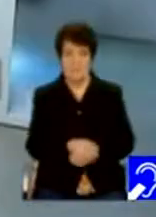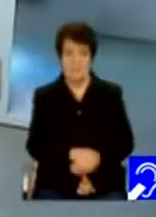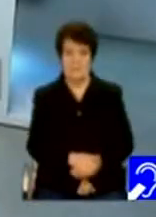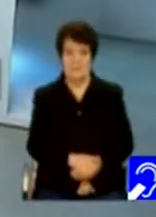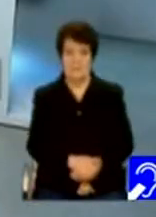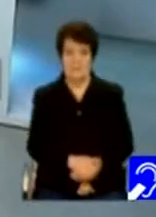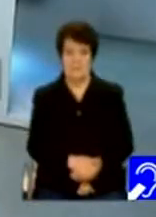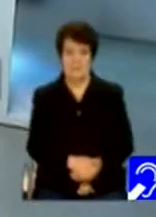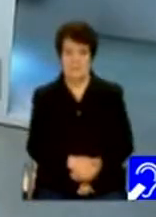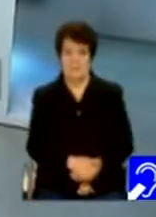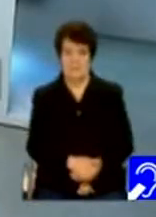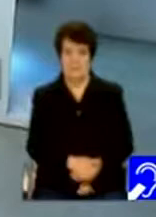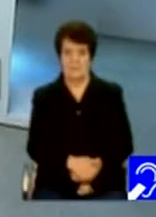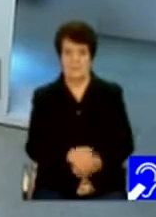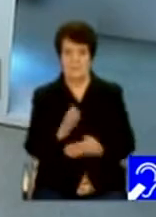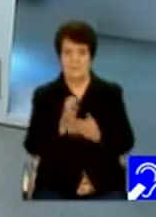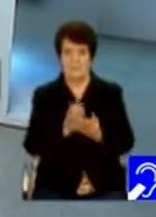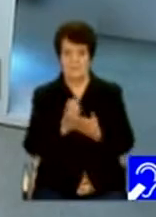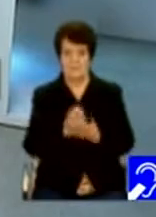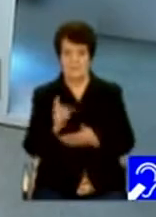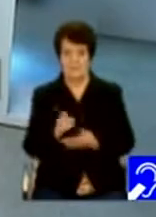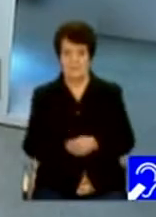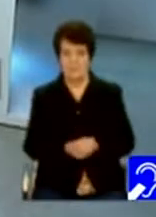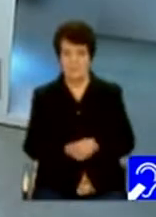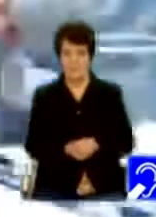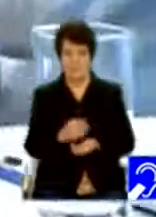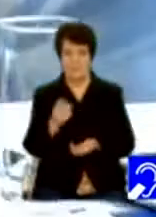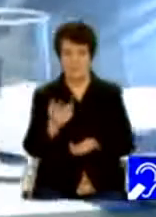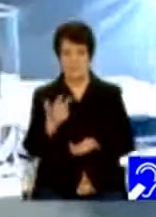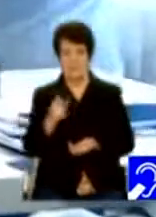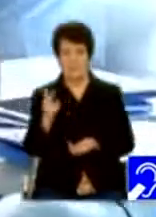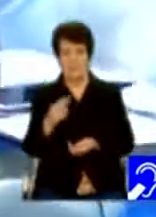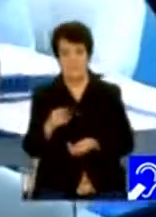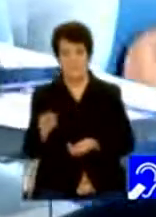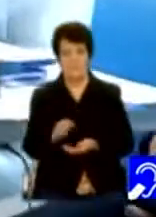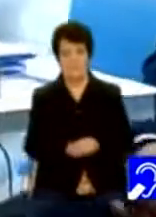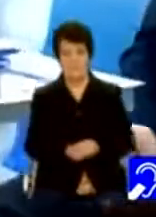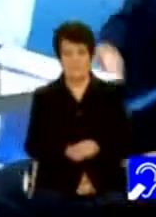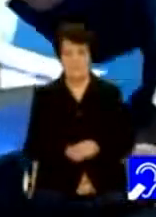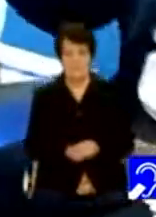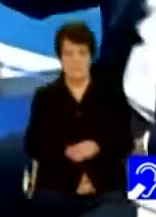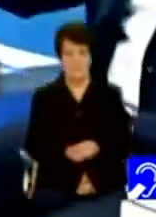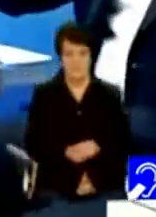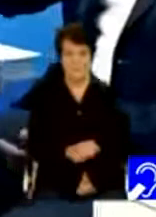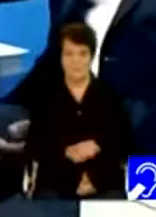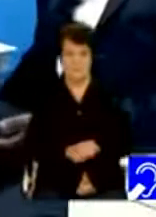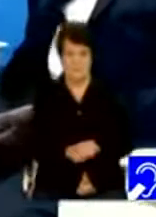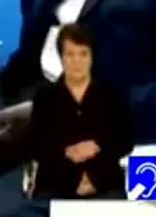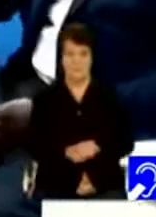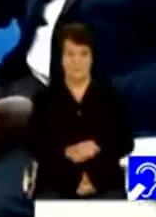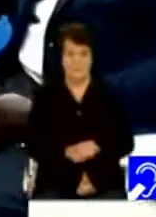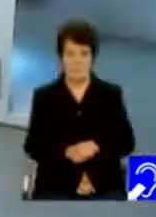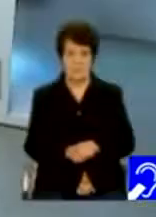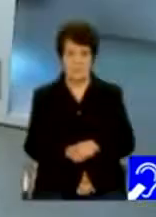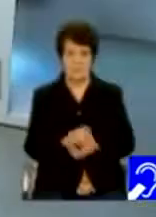să vedem ce ne rezervă bolul acesta cu eu întrebări. Eu cer scuză, eu aș vrea să frâng puțin stereotipul. Timpul acordat